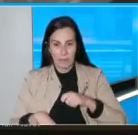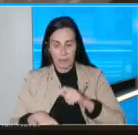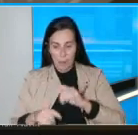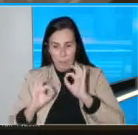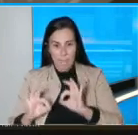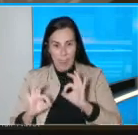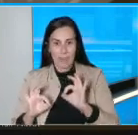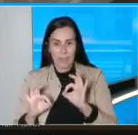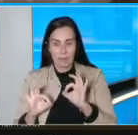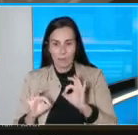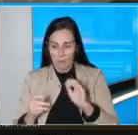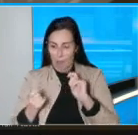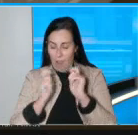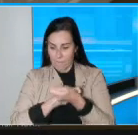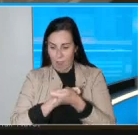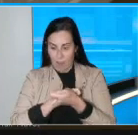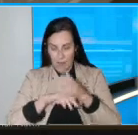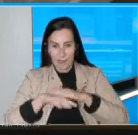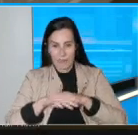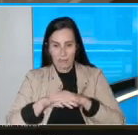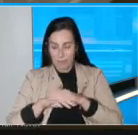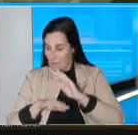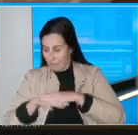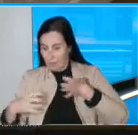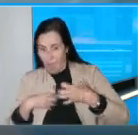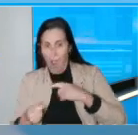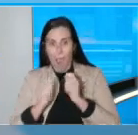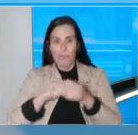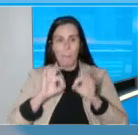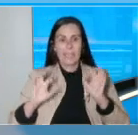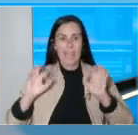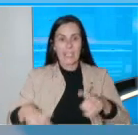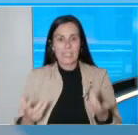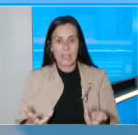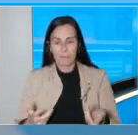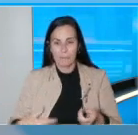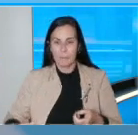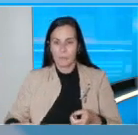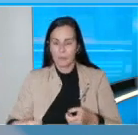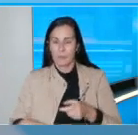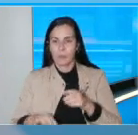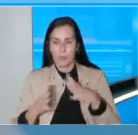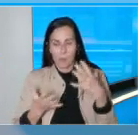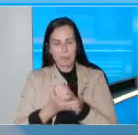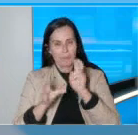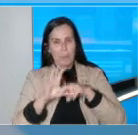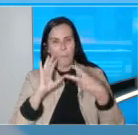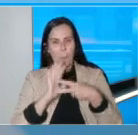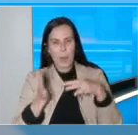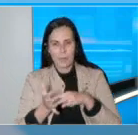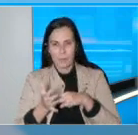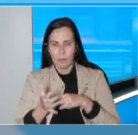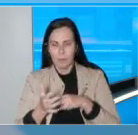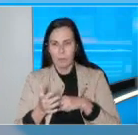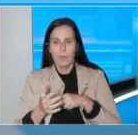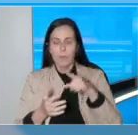להיות נשיא משום מקום, בעצם באופן מדהים הוא מצליח להיכנס לפוליטיקה ברמה הארצית, הוא